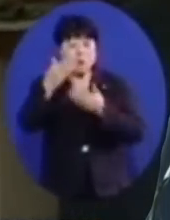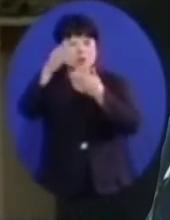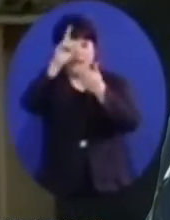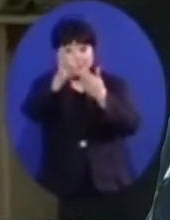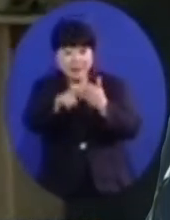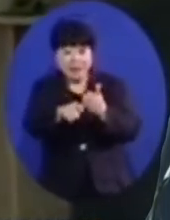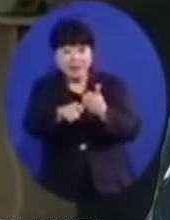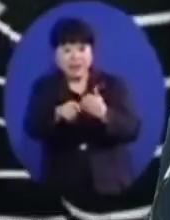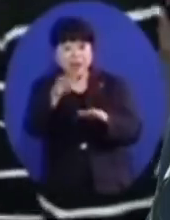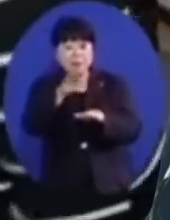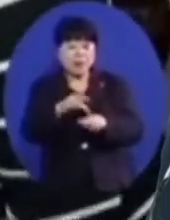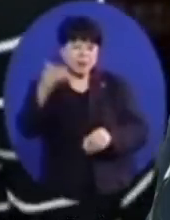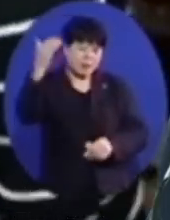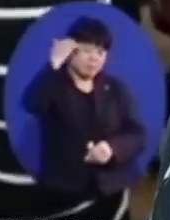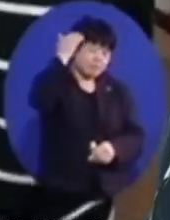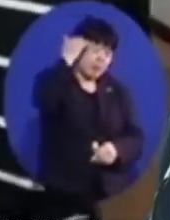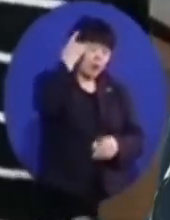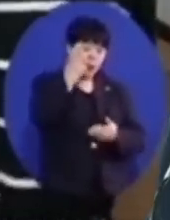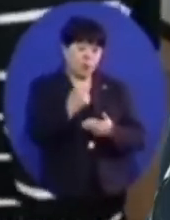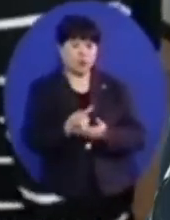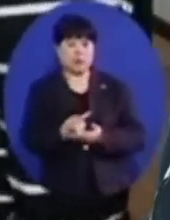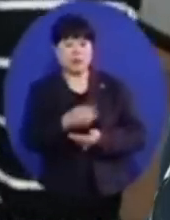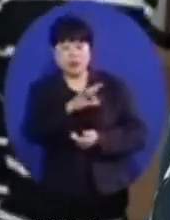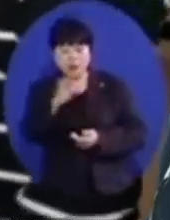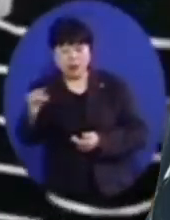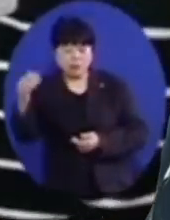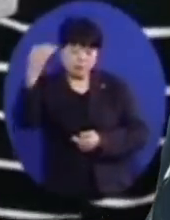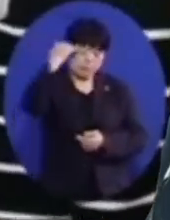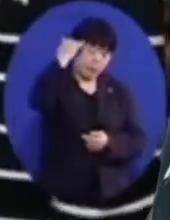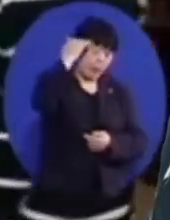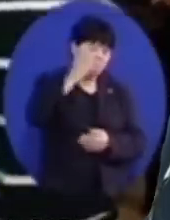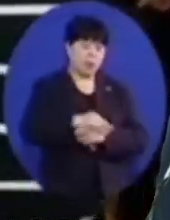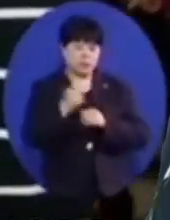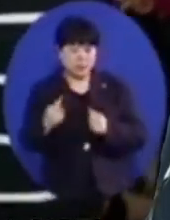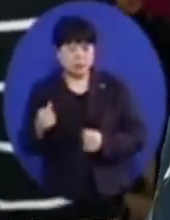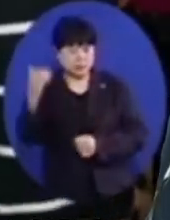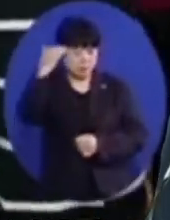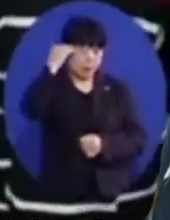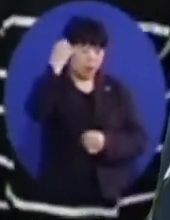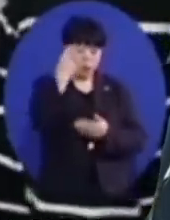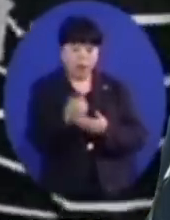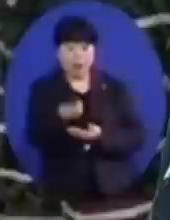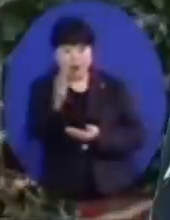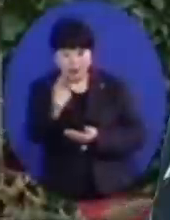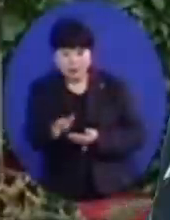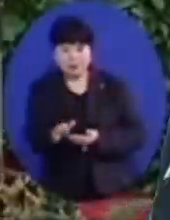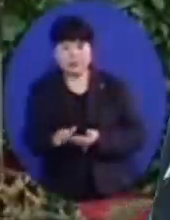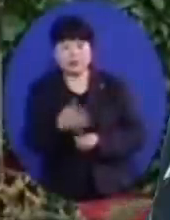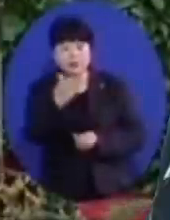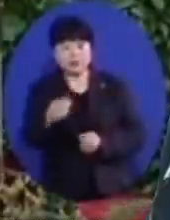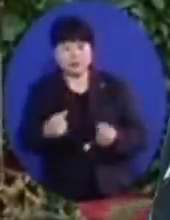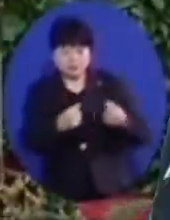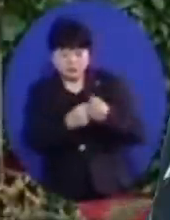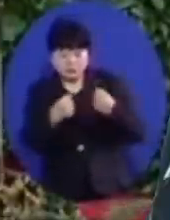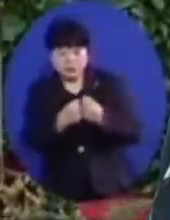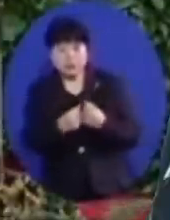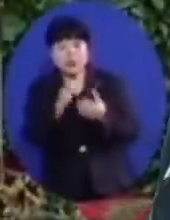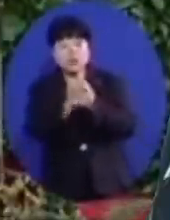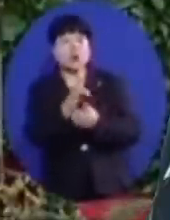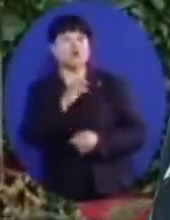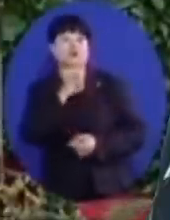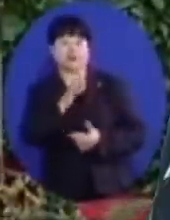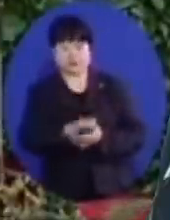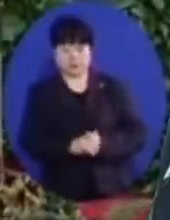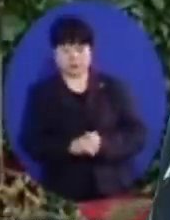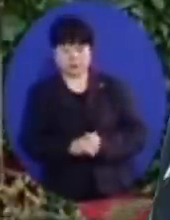할 때도 마귀는 호시탐탐 우리를 멸하기 위해서 유혹하고 퇴직하고 다가오는 싸우는 무기는 오직 기도뿐인